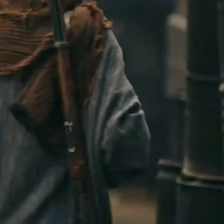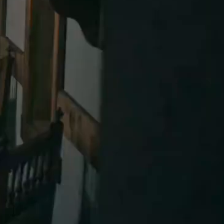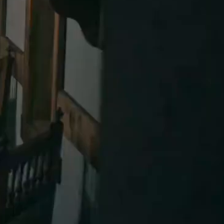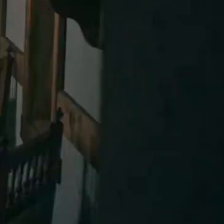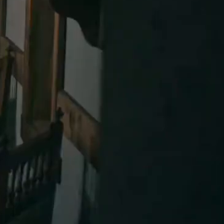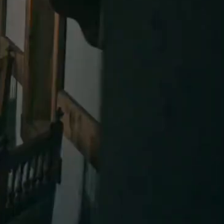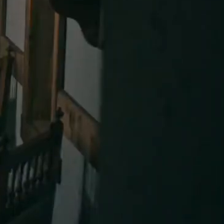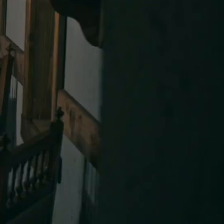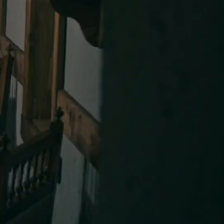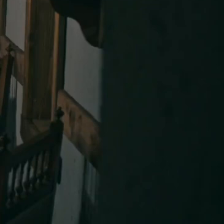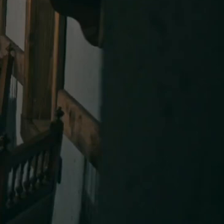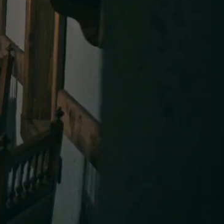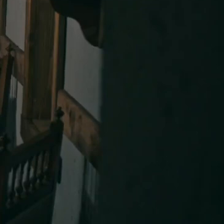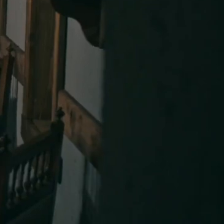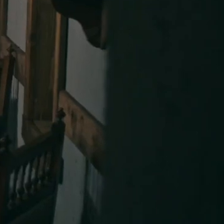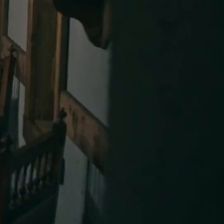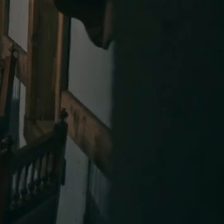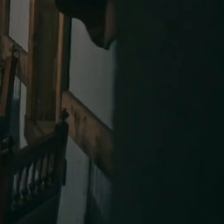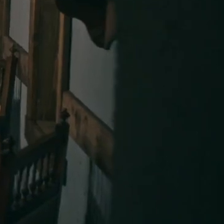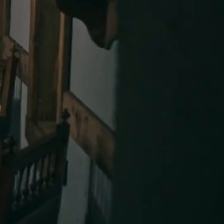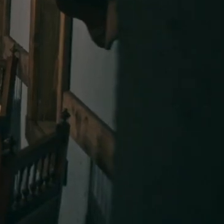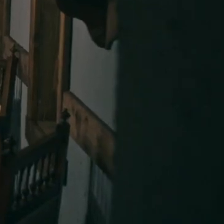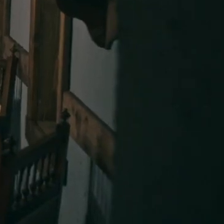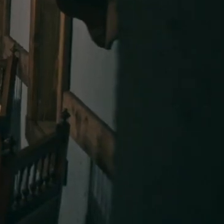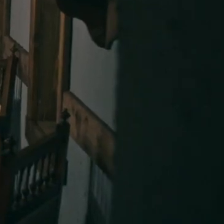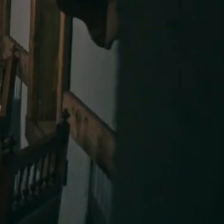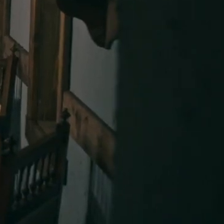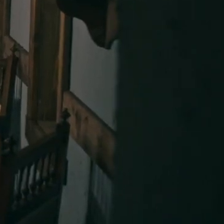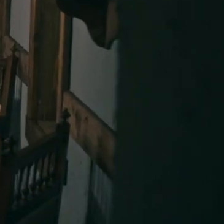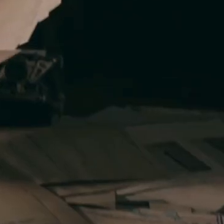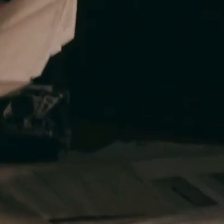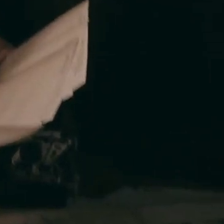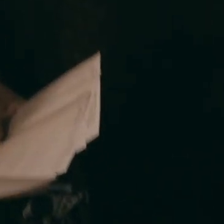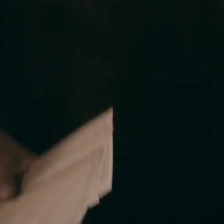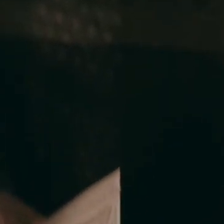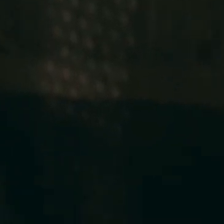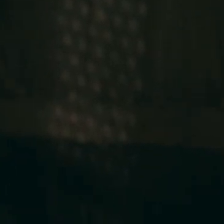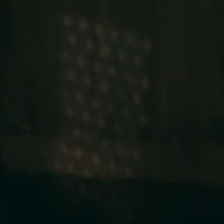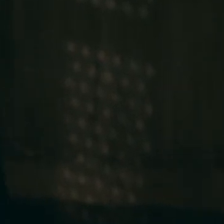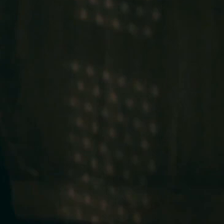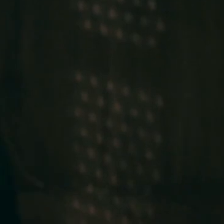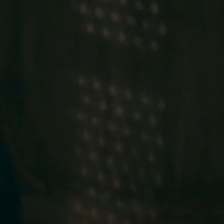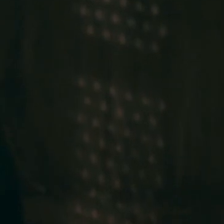Ali Ömer'le birlikte duvarların mavi boyalı odada masanın başında durmuş evrakları inceliyorlar.